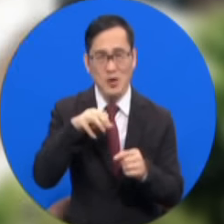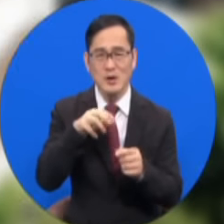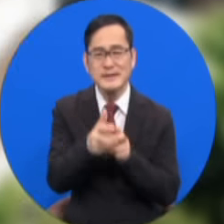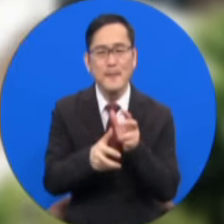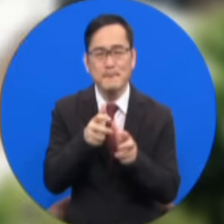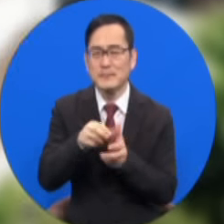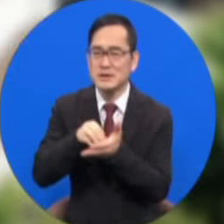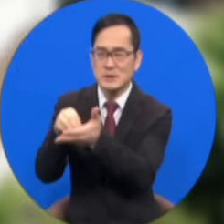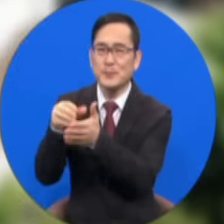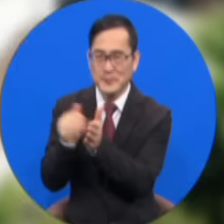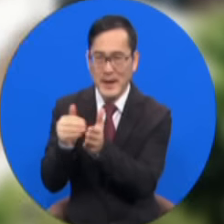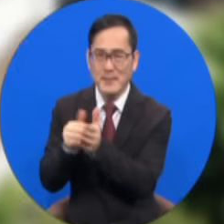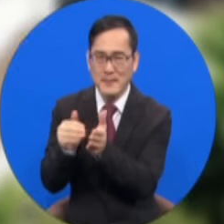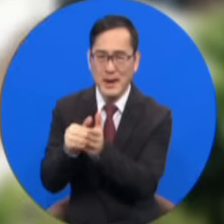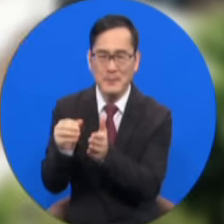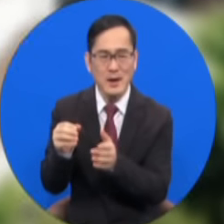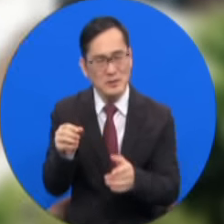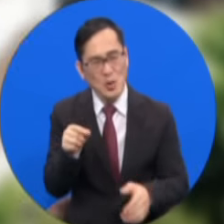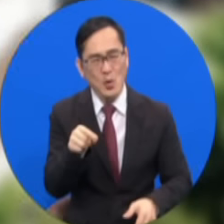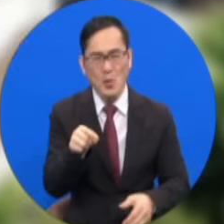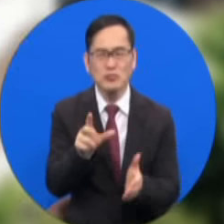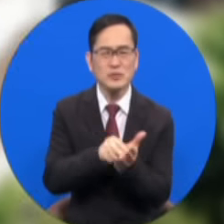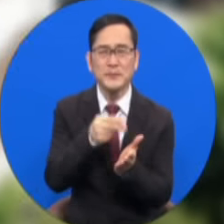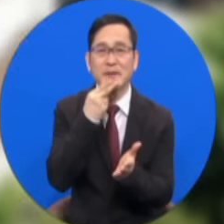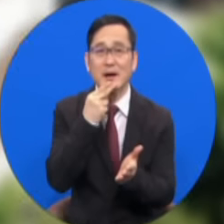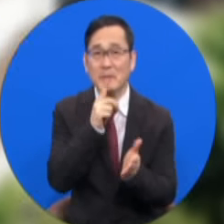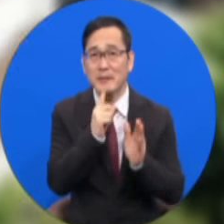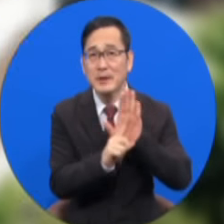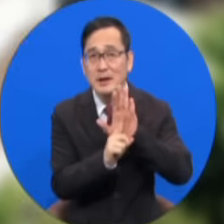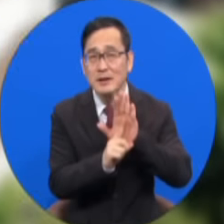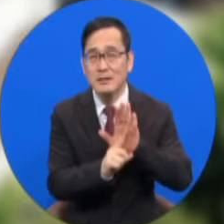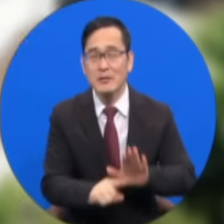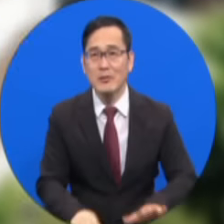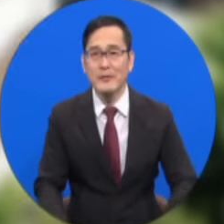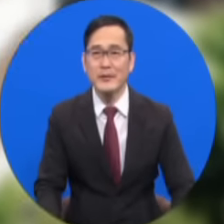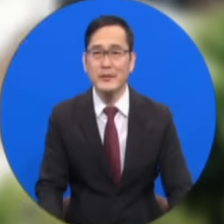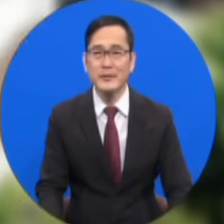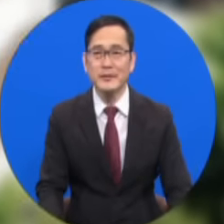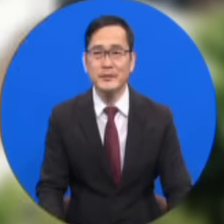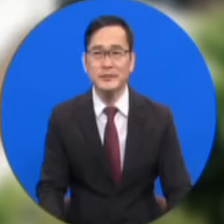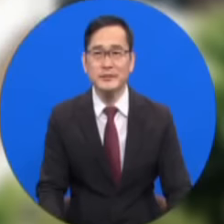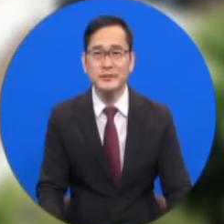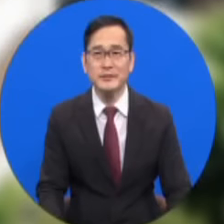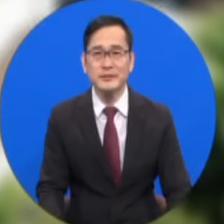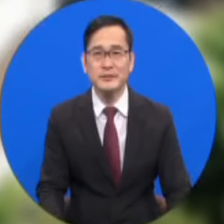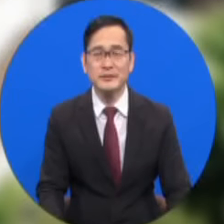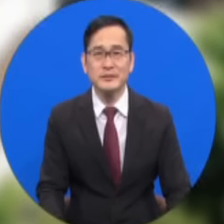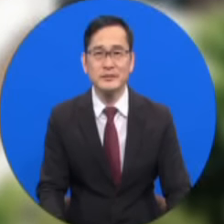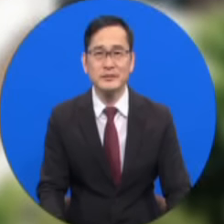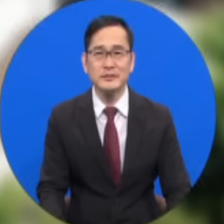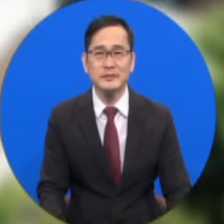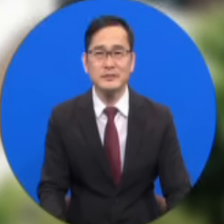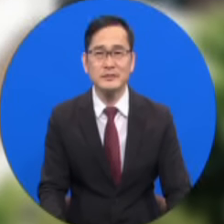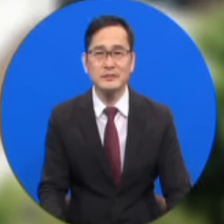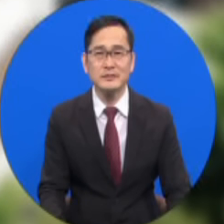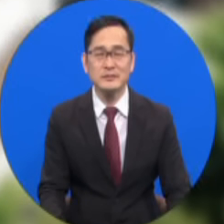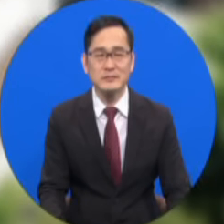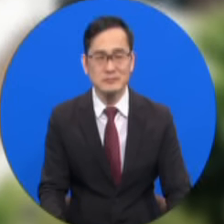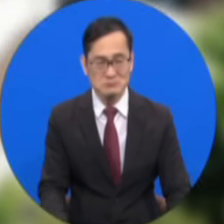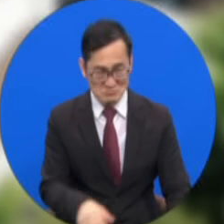등록도 돼 있다라고 밝힌 바 있었습니다 그런데 저 말